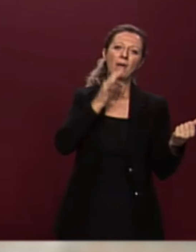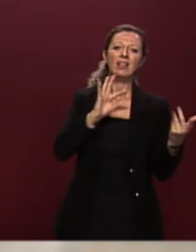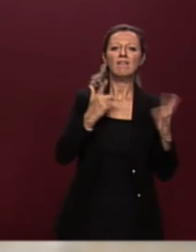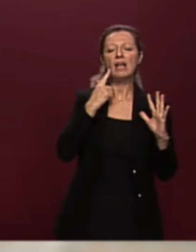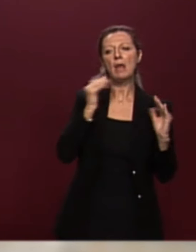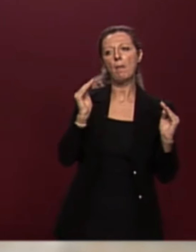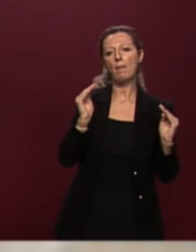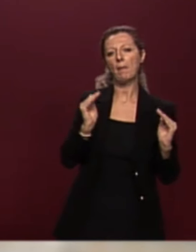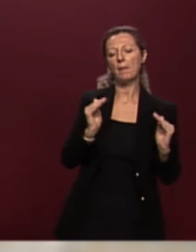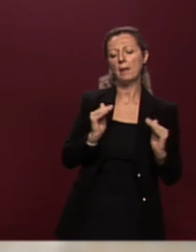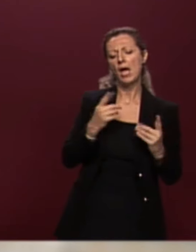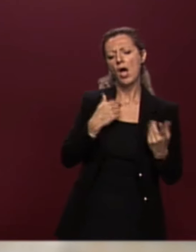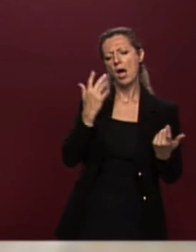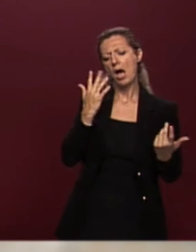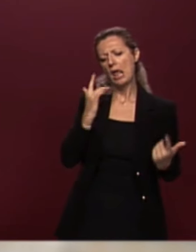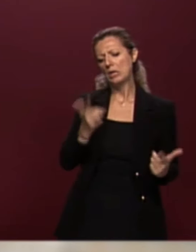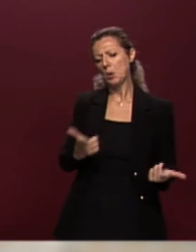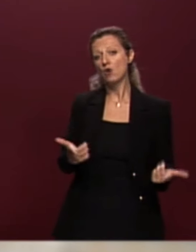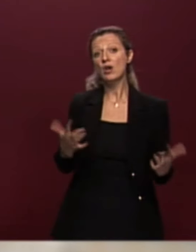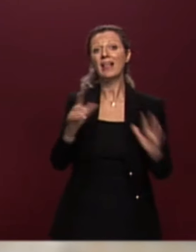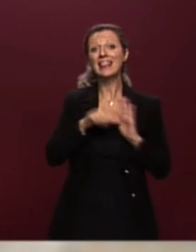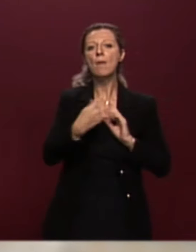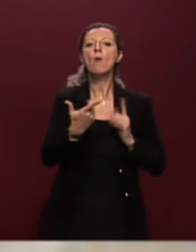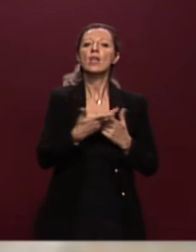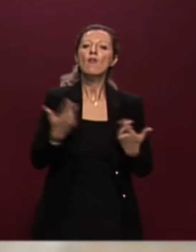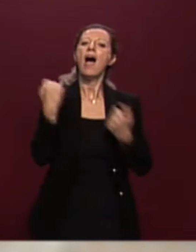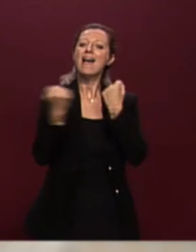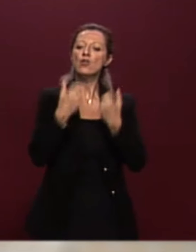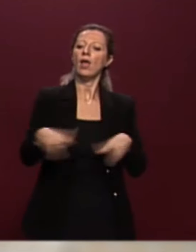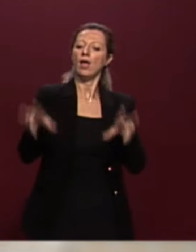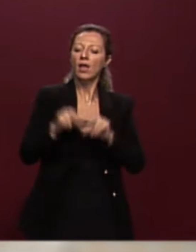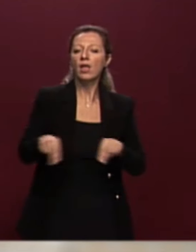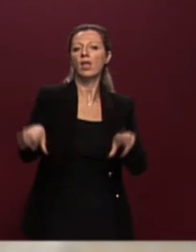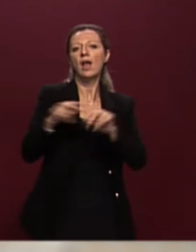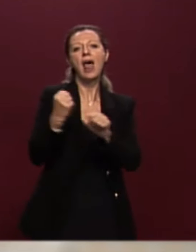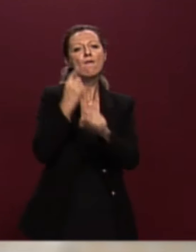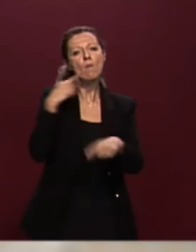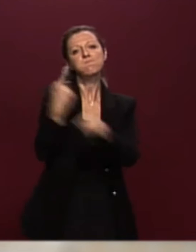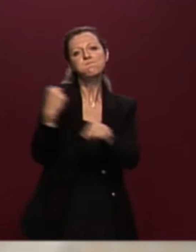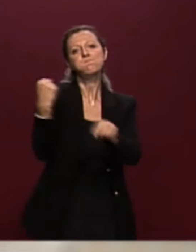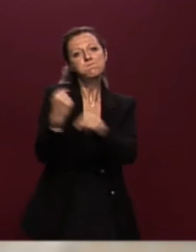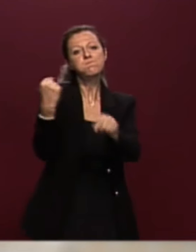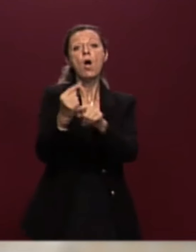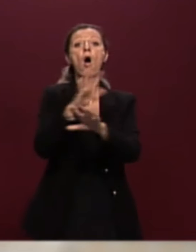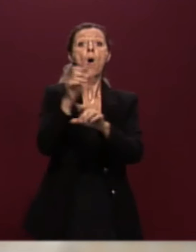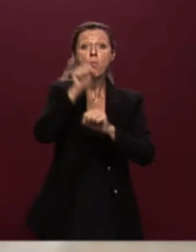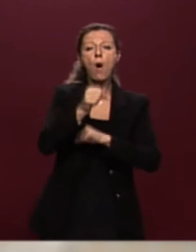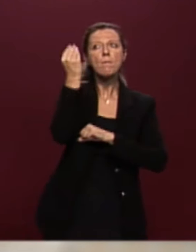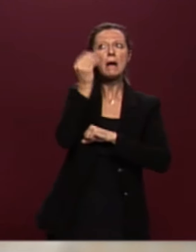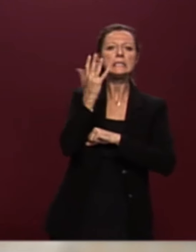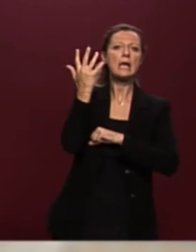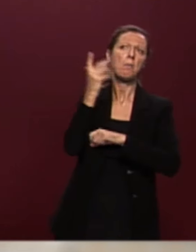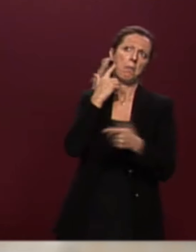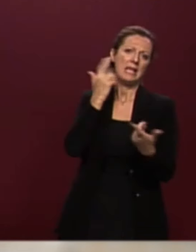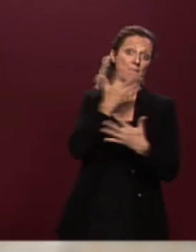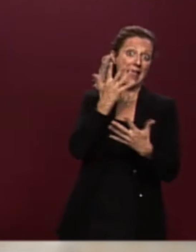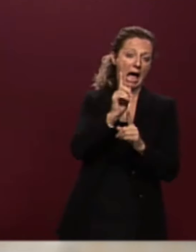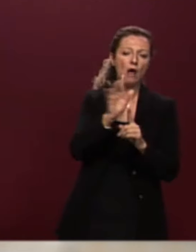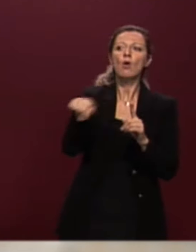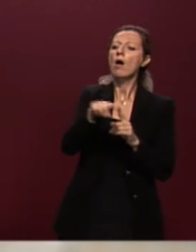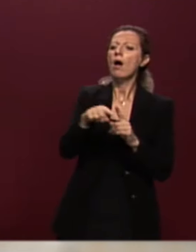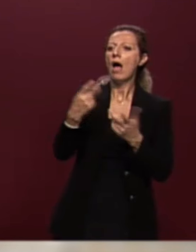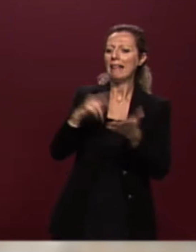nel tempo a causa della ripetizione di azioni o dell'idea errata che i dispositivi tecnologici